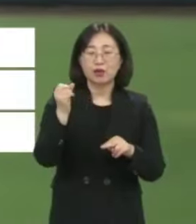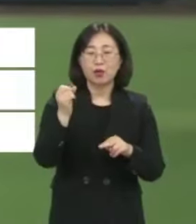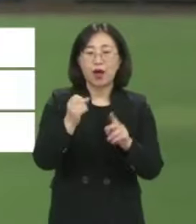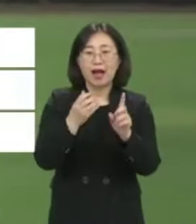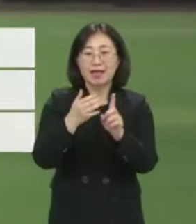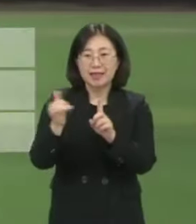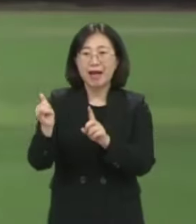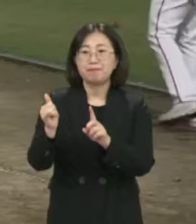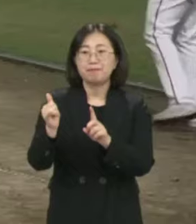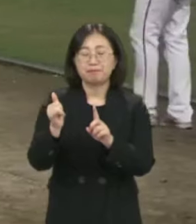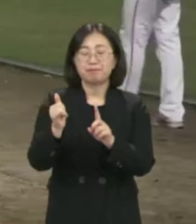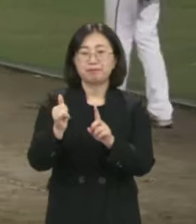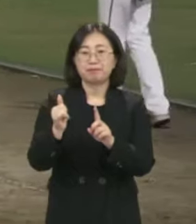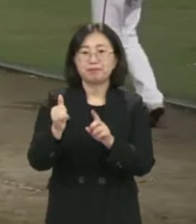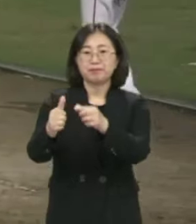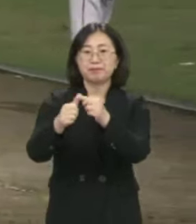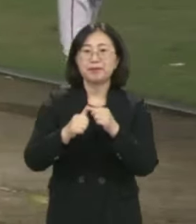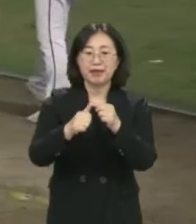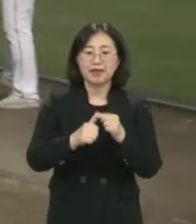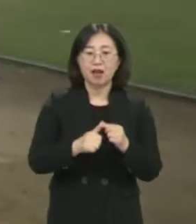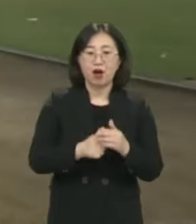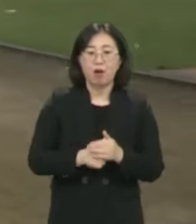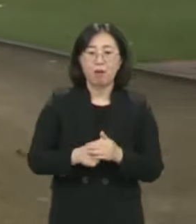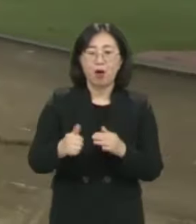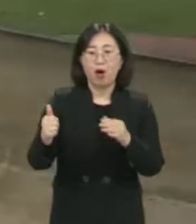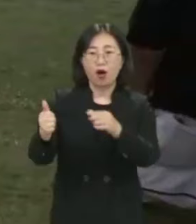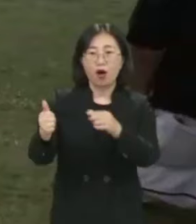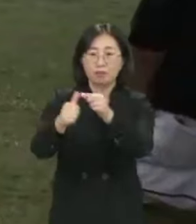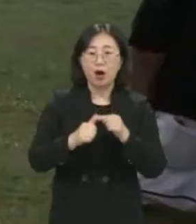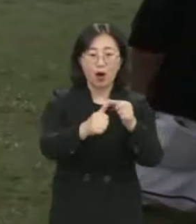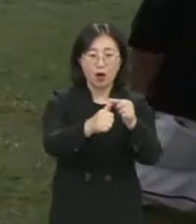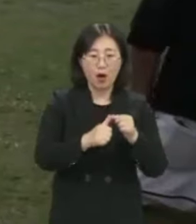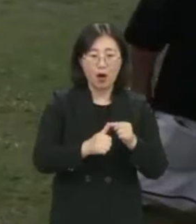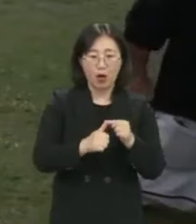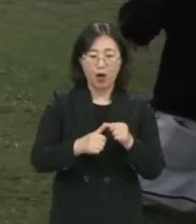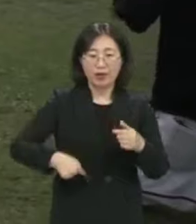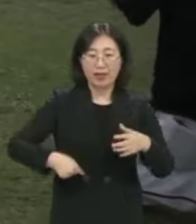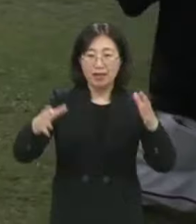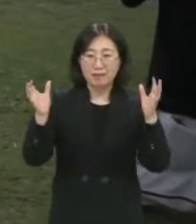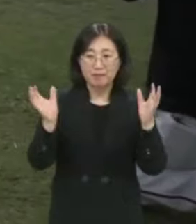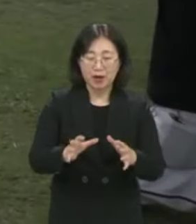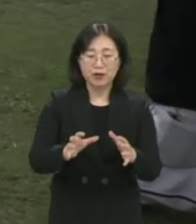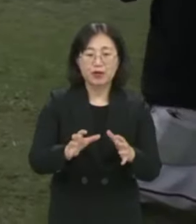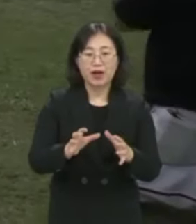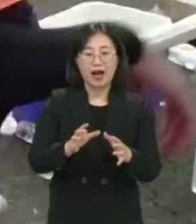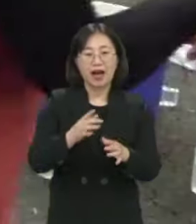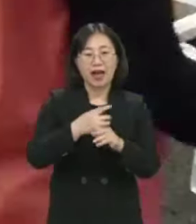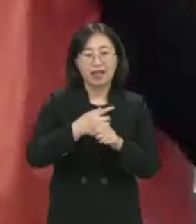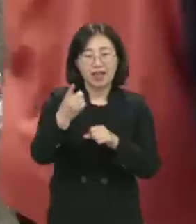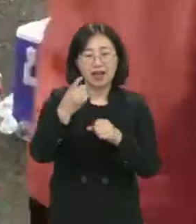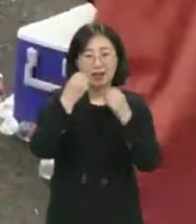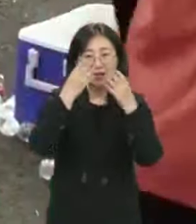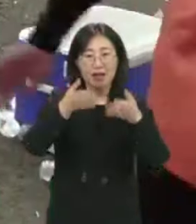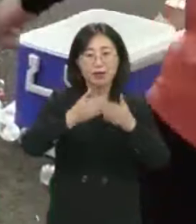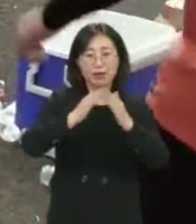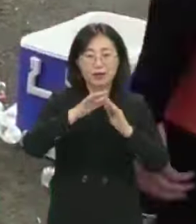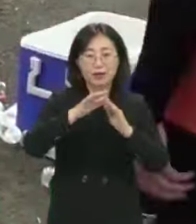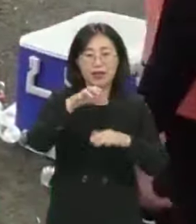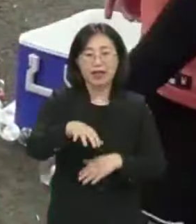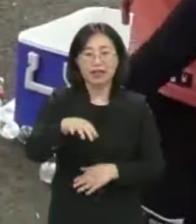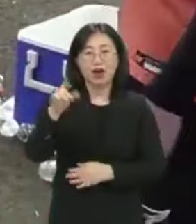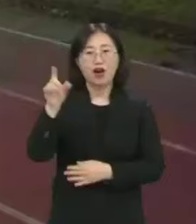한 명으로 채워질 걸로 보이는 가운데 성공적인 트레이드 성사와 선수들의 끈끈한 팀워크가 내년 신구장 함께할 다음 시즌의